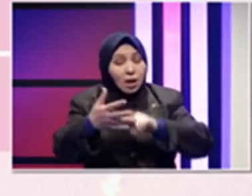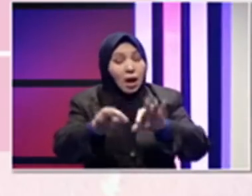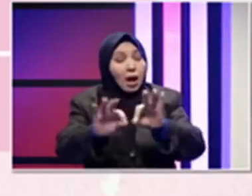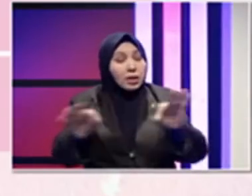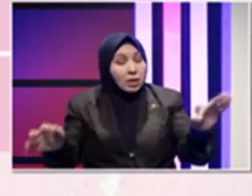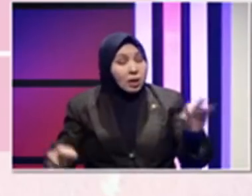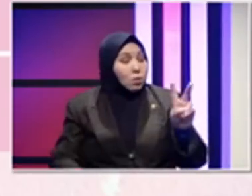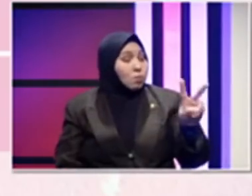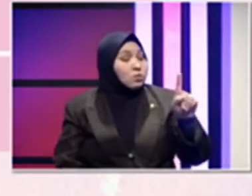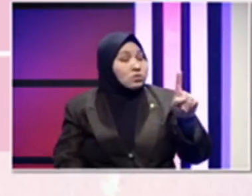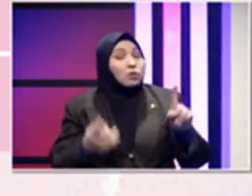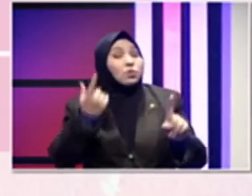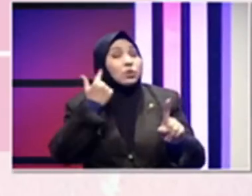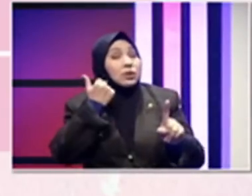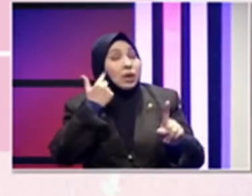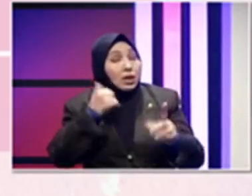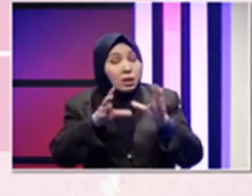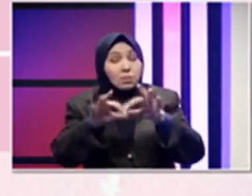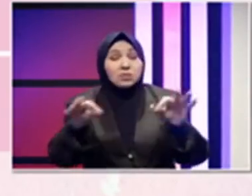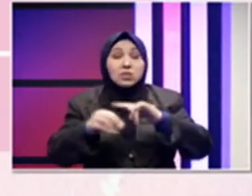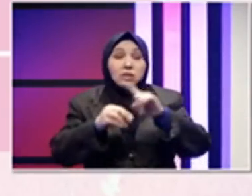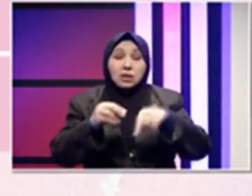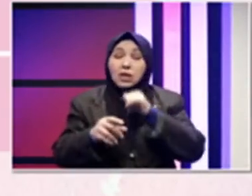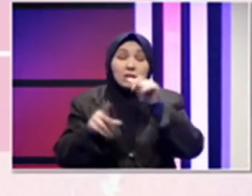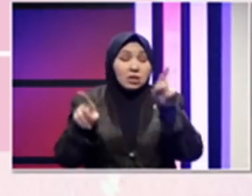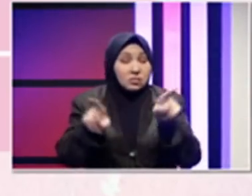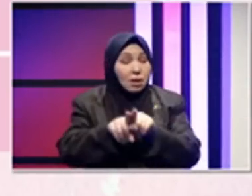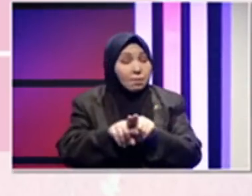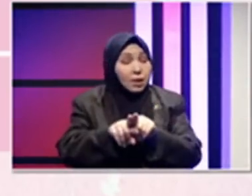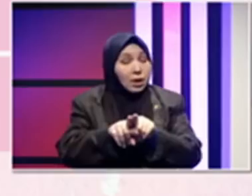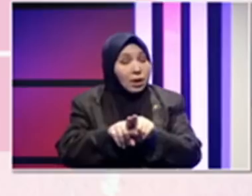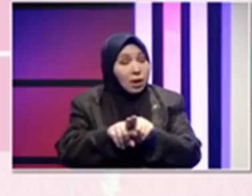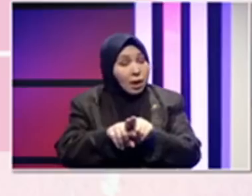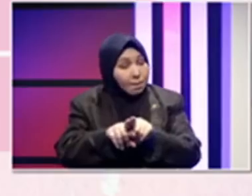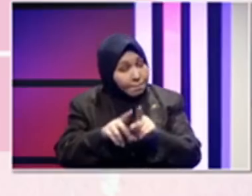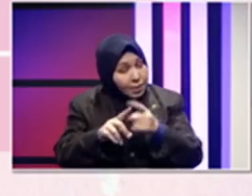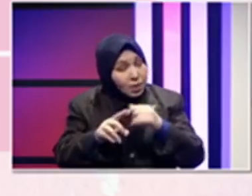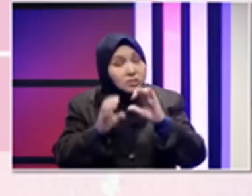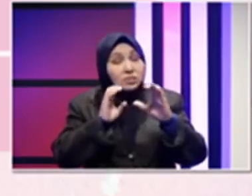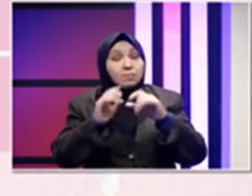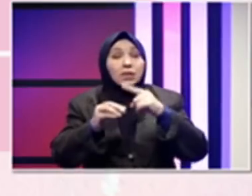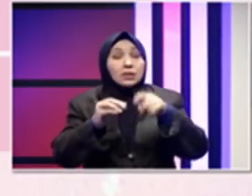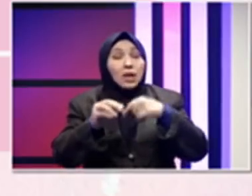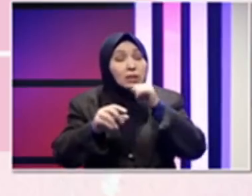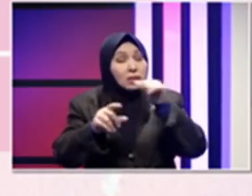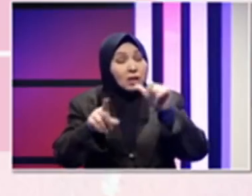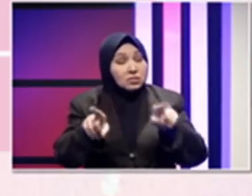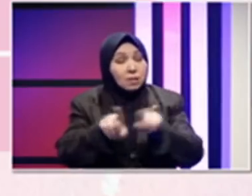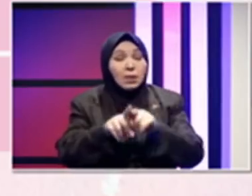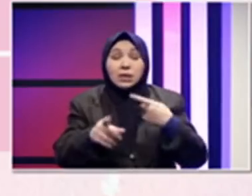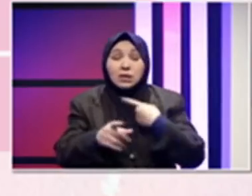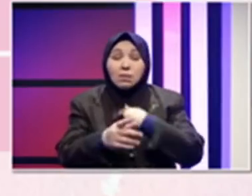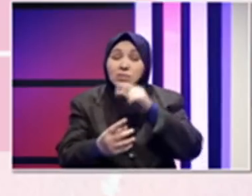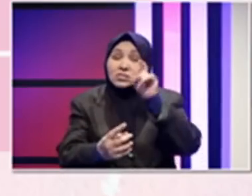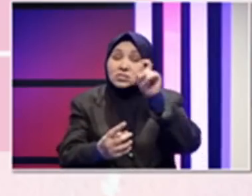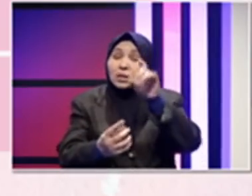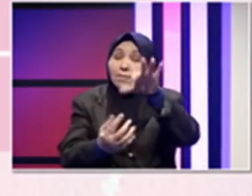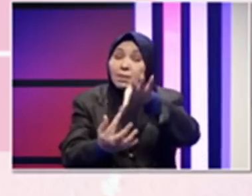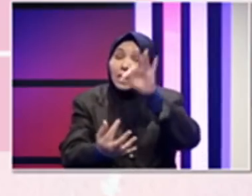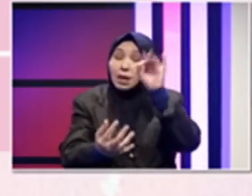ke-21 sebentar tadi, bercerita tentang tak sama Ustaz ya. Dan bila cakap tentang tak sama ini, kita kena pilih mana yang